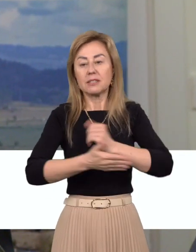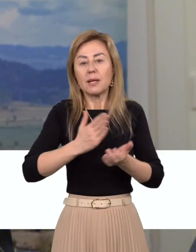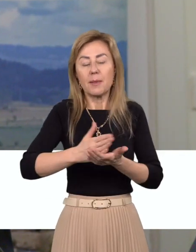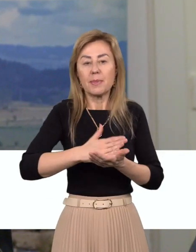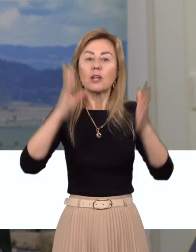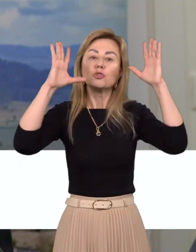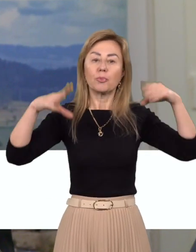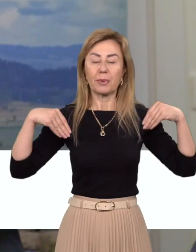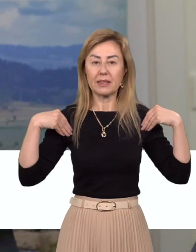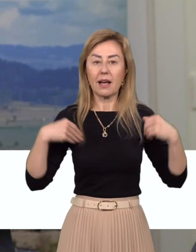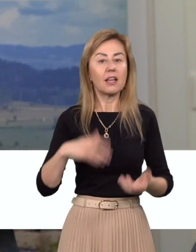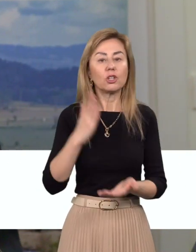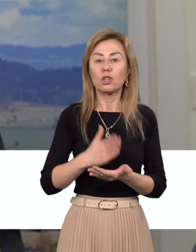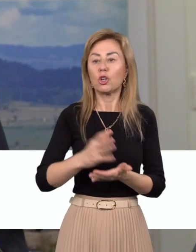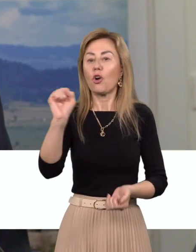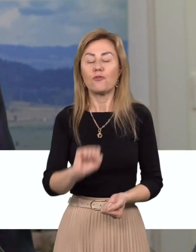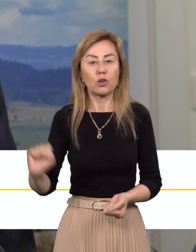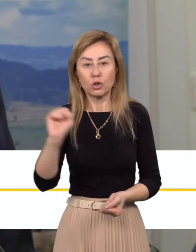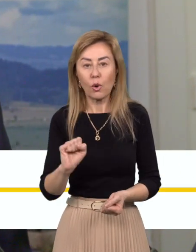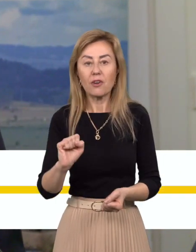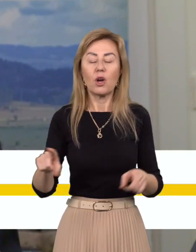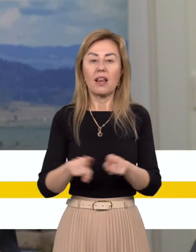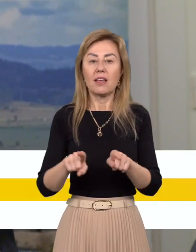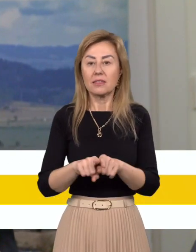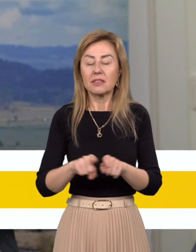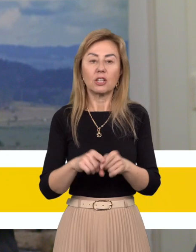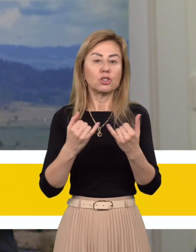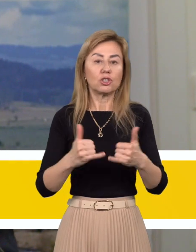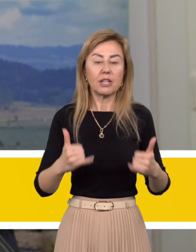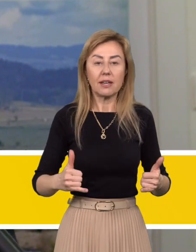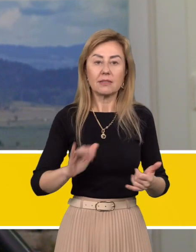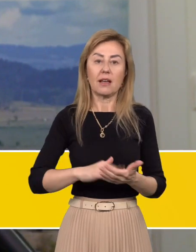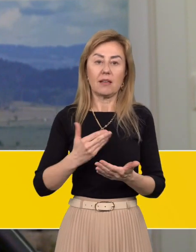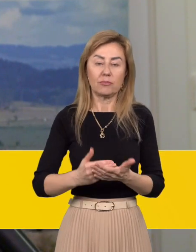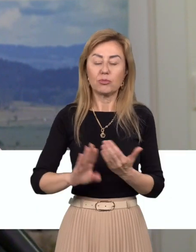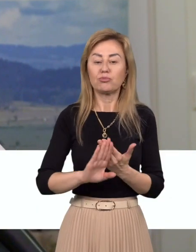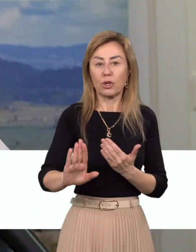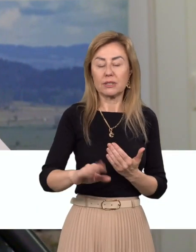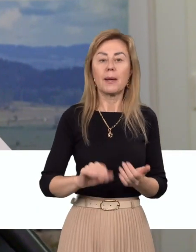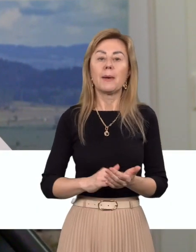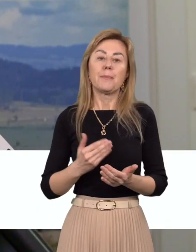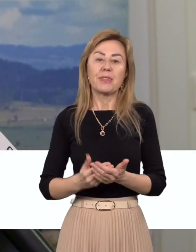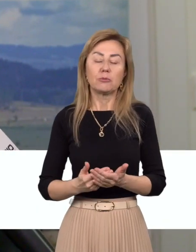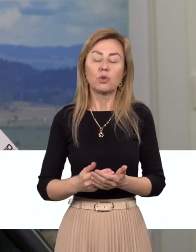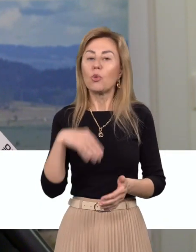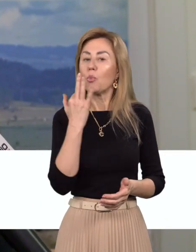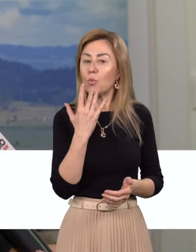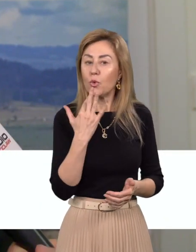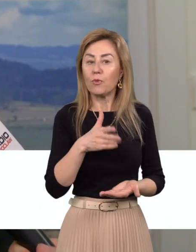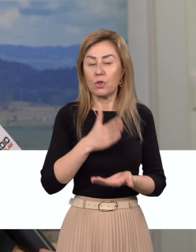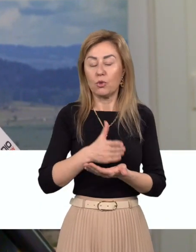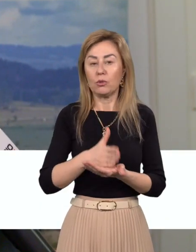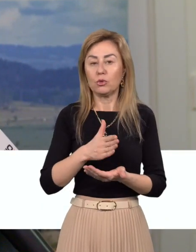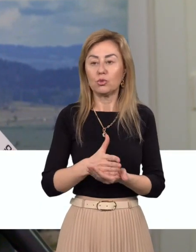te szpitale nie tylko we Wrocławiu, ale również nasze szpitale, które są poza Wrocławiem. O tym mówiłem, ale bardzo zależy